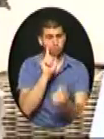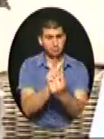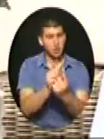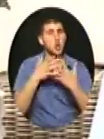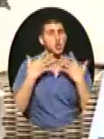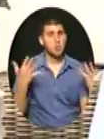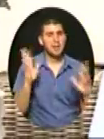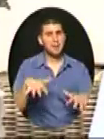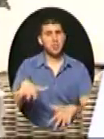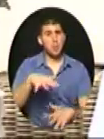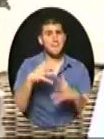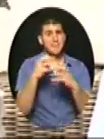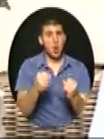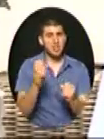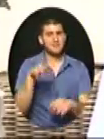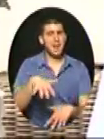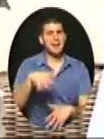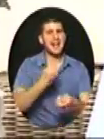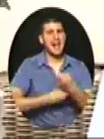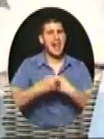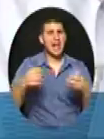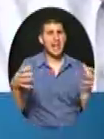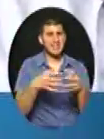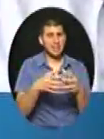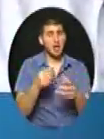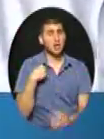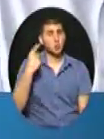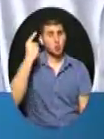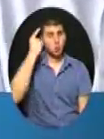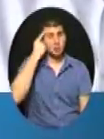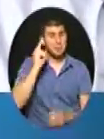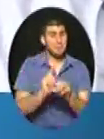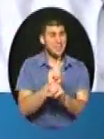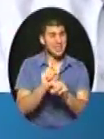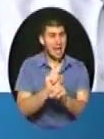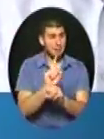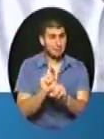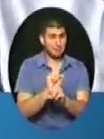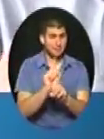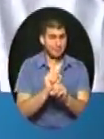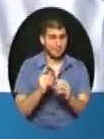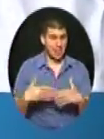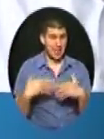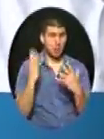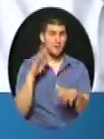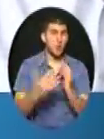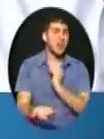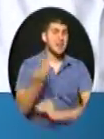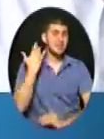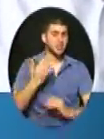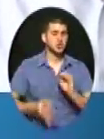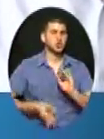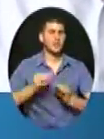אדירים גם בתחום הביטחוני וגם בתחום הכלכלי חברתי נדמה לי שכרגע נכון להבוקר עוד לפני שכבוד